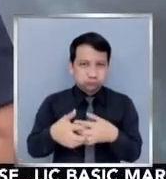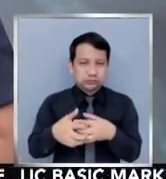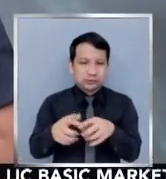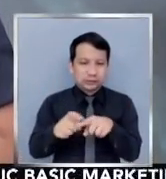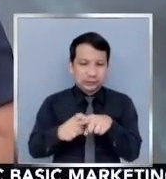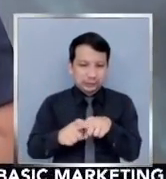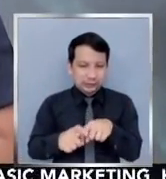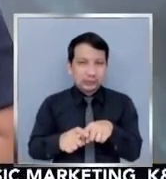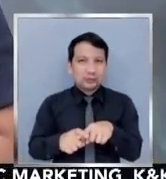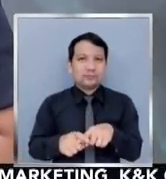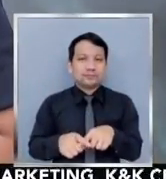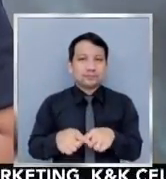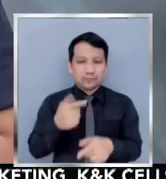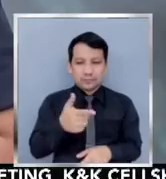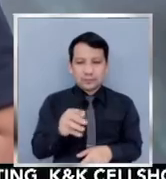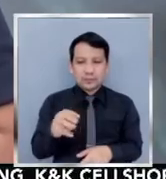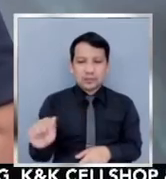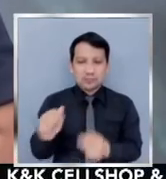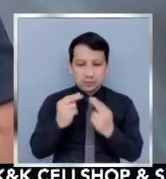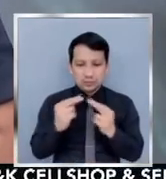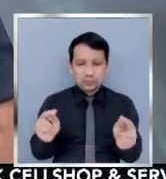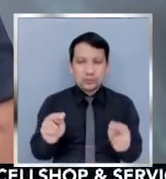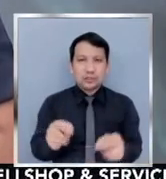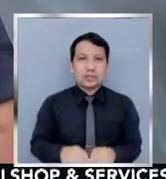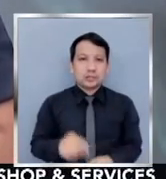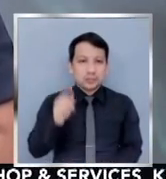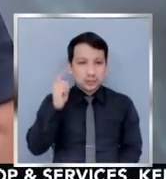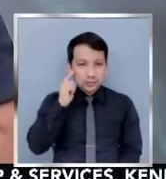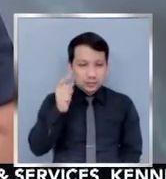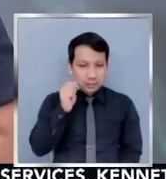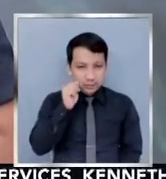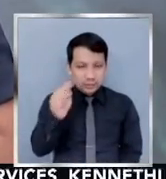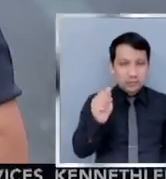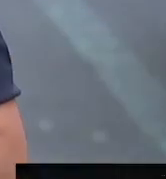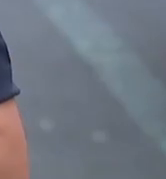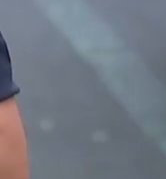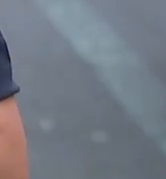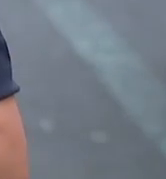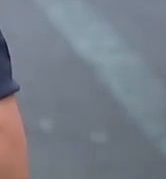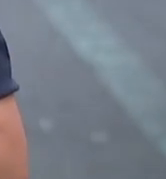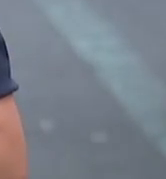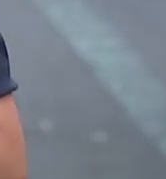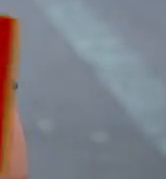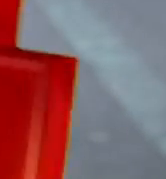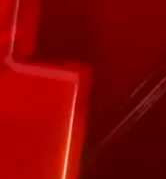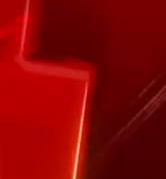GMA Integrated News, Sandra Aguinaldo, Nakatutok, 24 Oras.